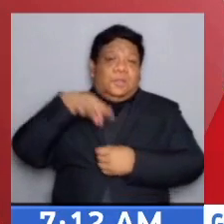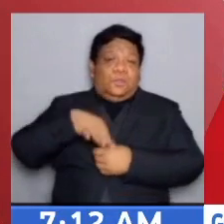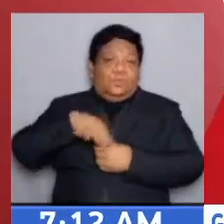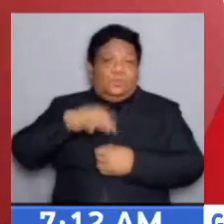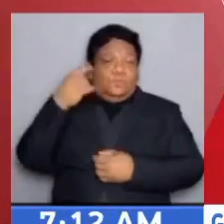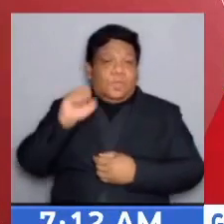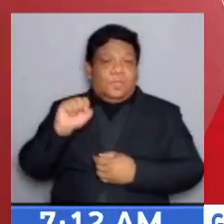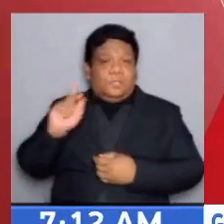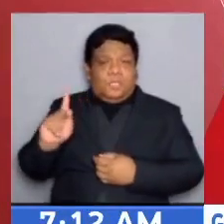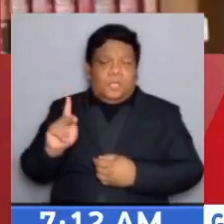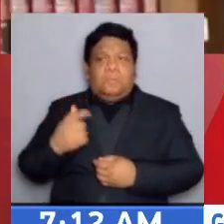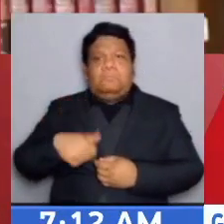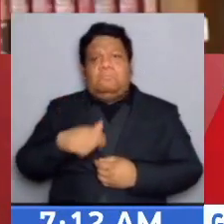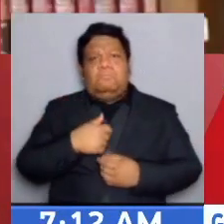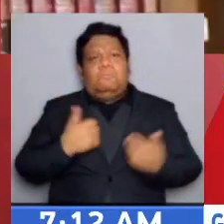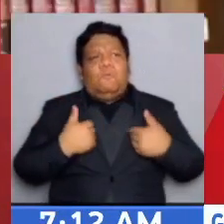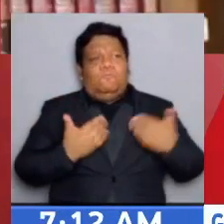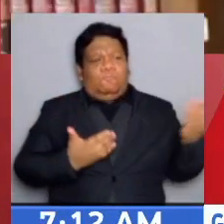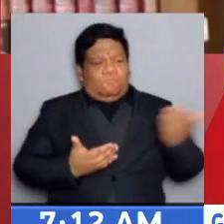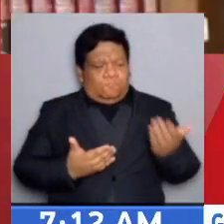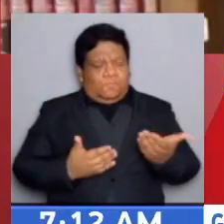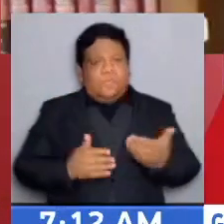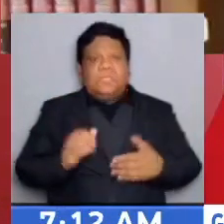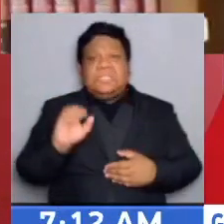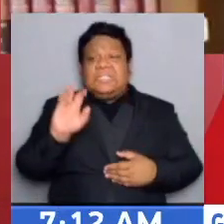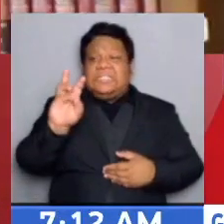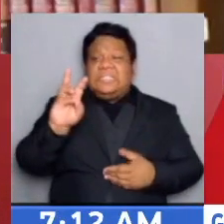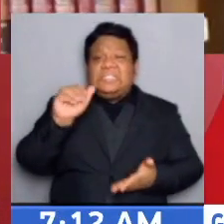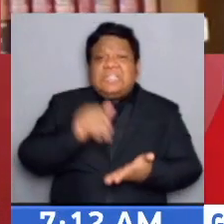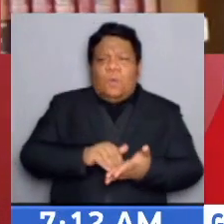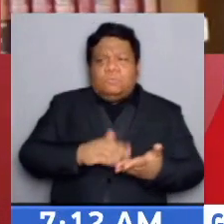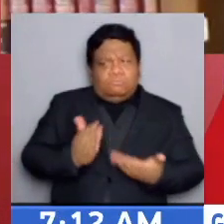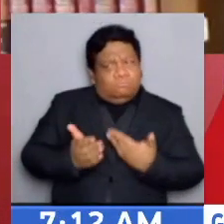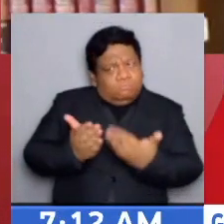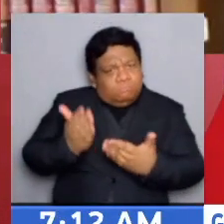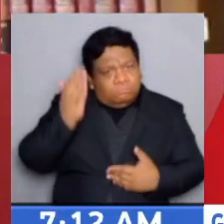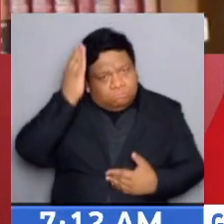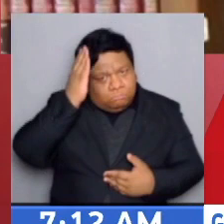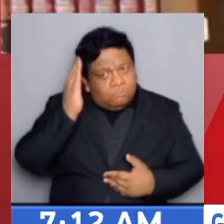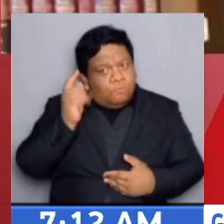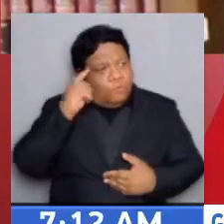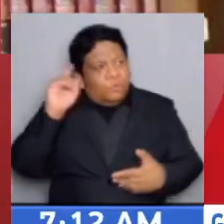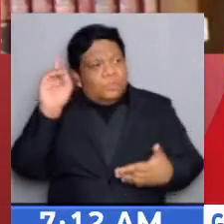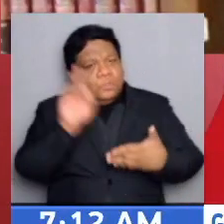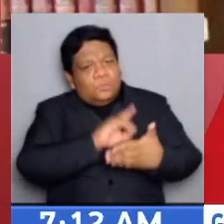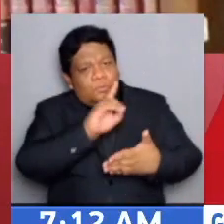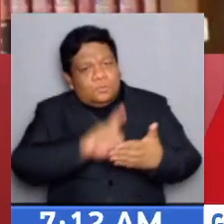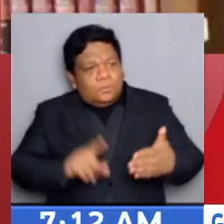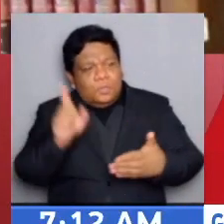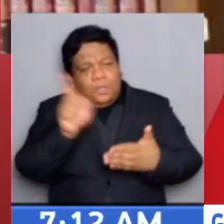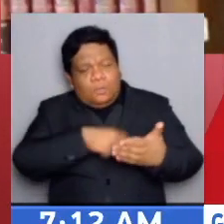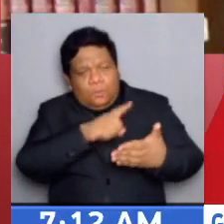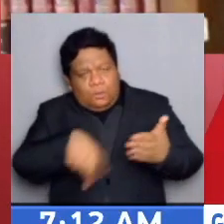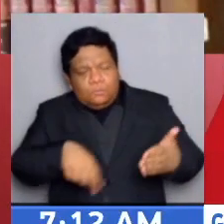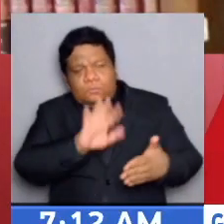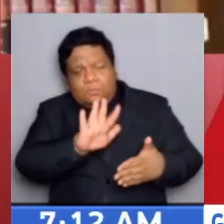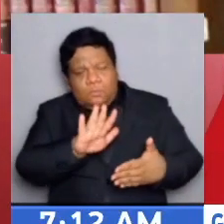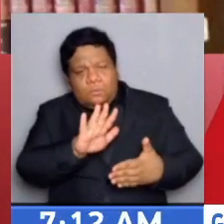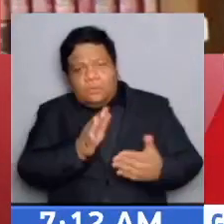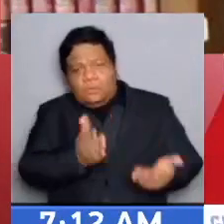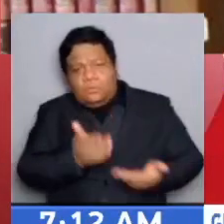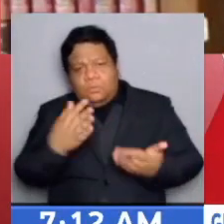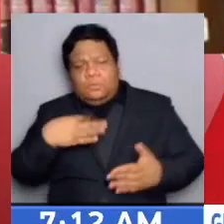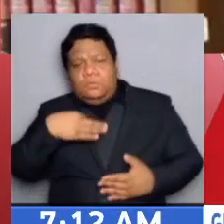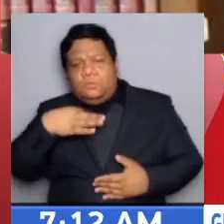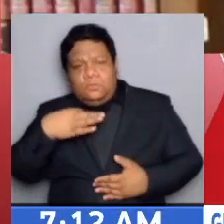nakatanggap ng 6,000 petisyon para sa pagpapadisqualify o pagpapakancel ng kandidatura ng mga kandidato na sobra